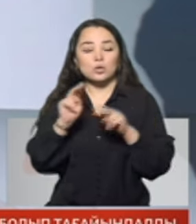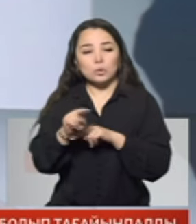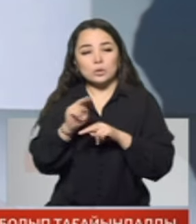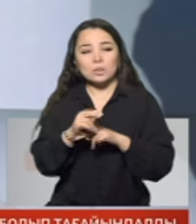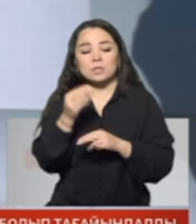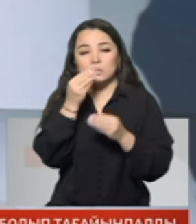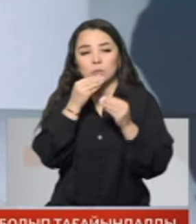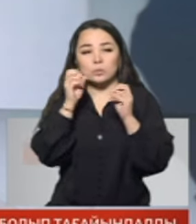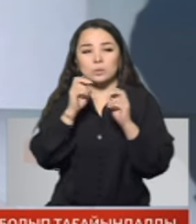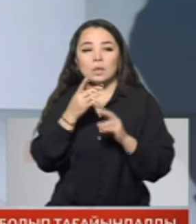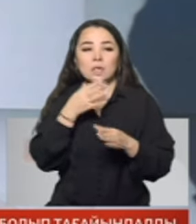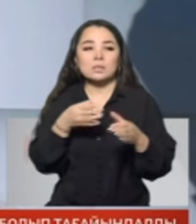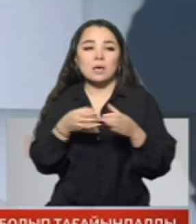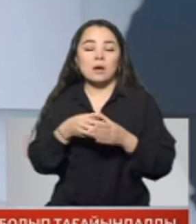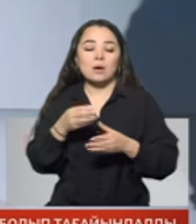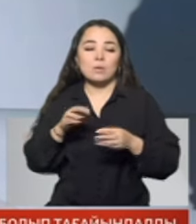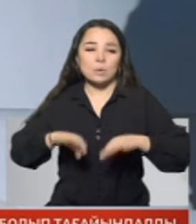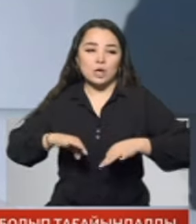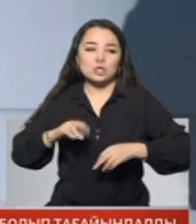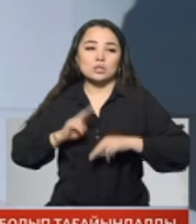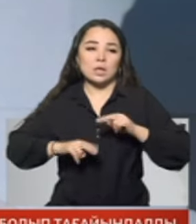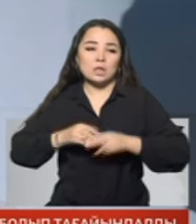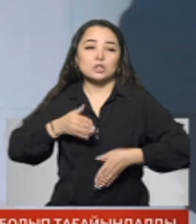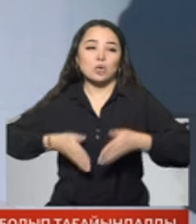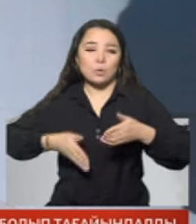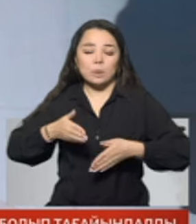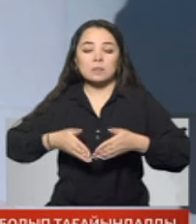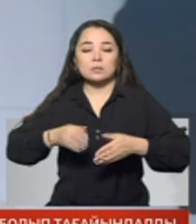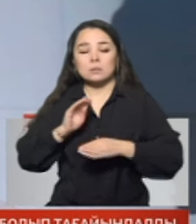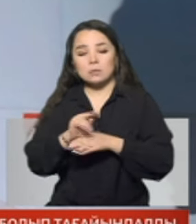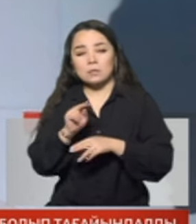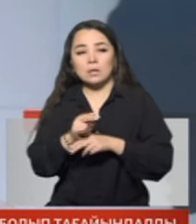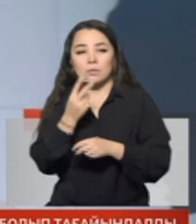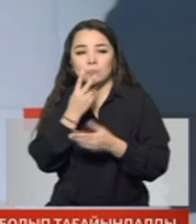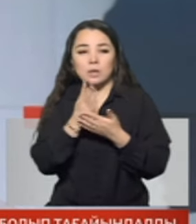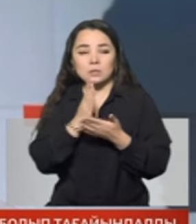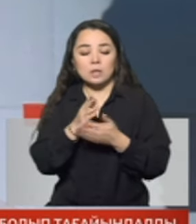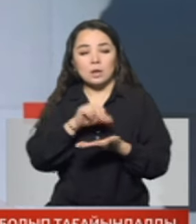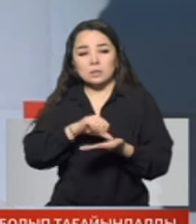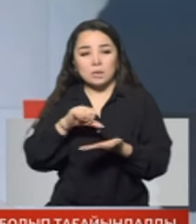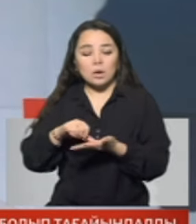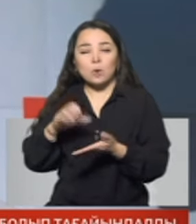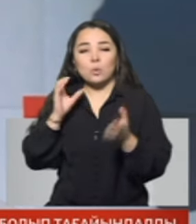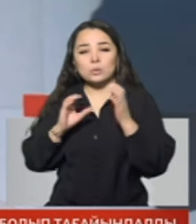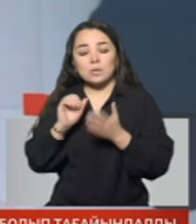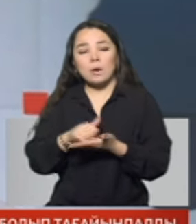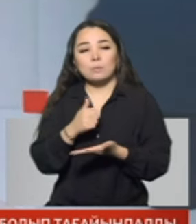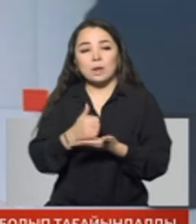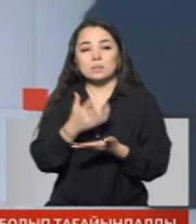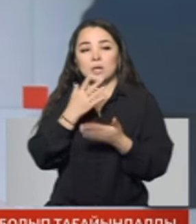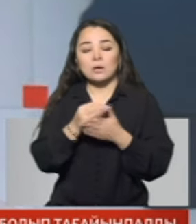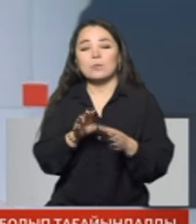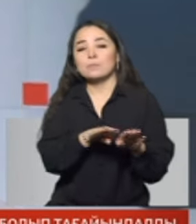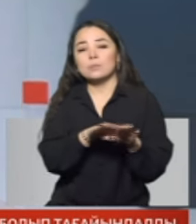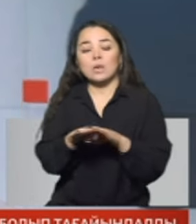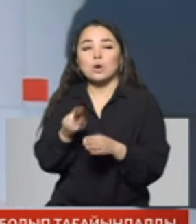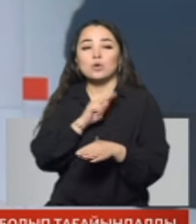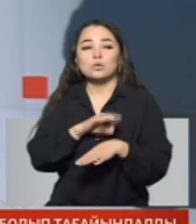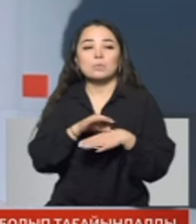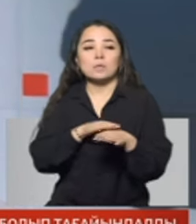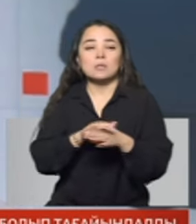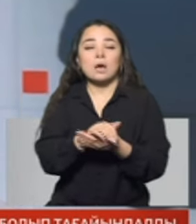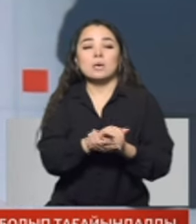жасанды интеллект пен машина саласын дамытуға ұмтылған білім алушылар қатысты. Университет басшылығы осы бағытта бірлесе жұмыс